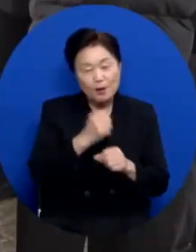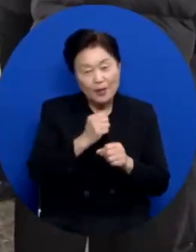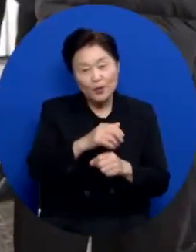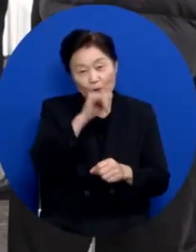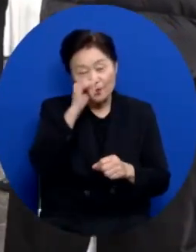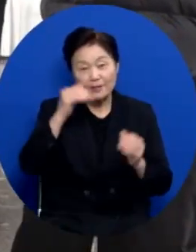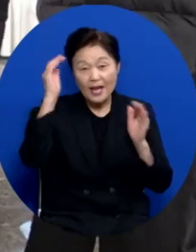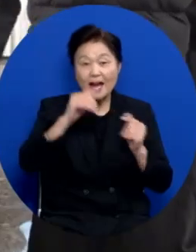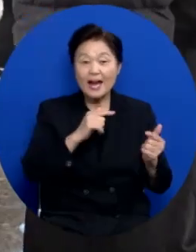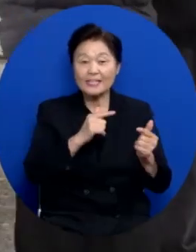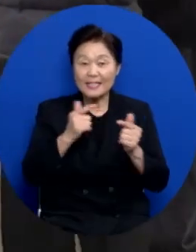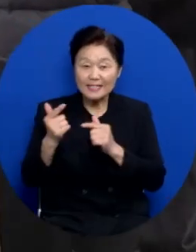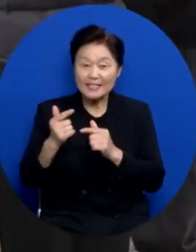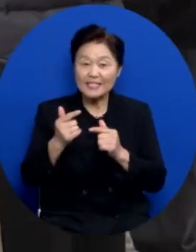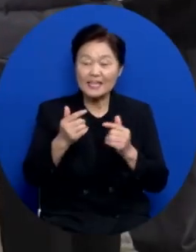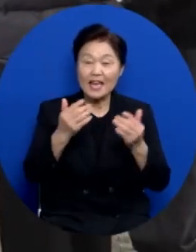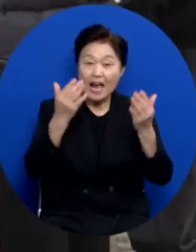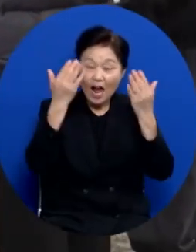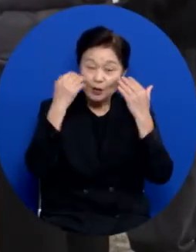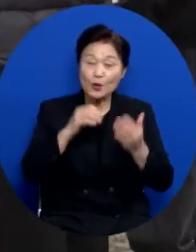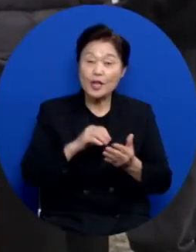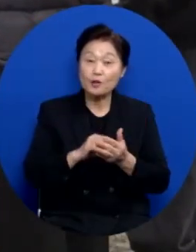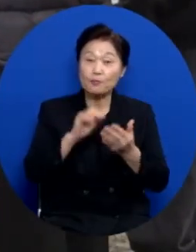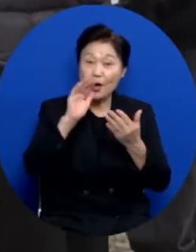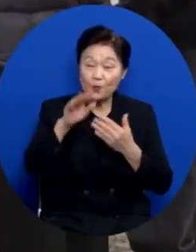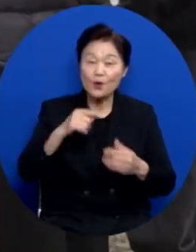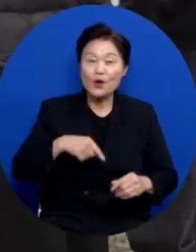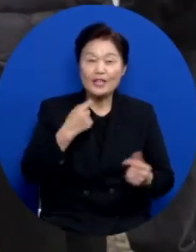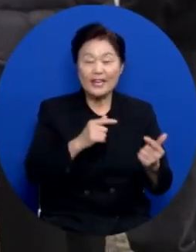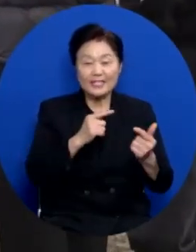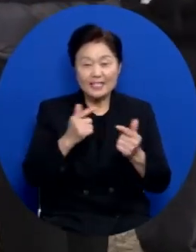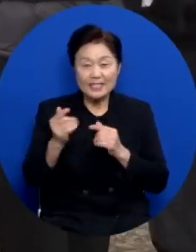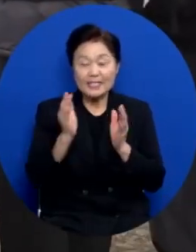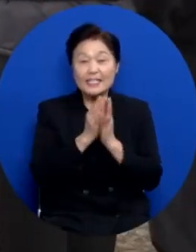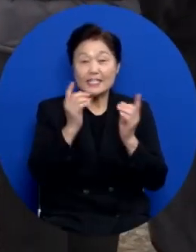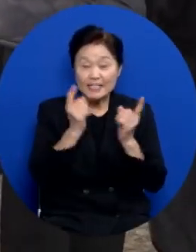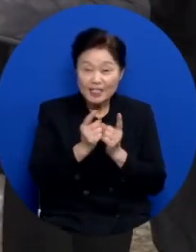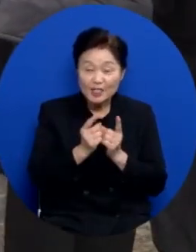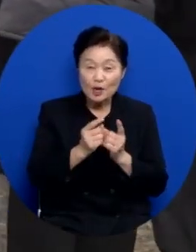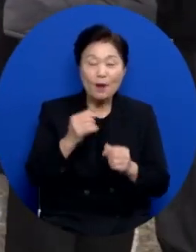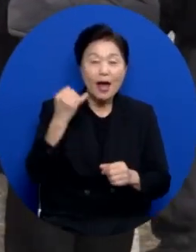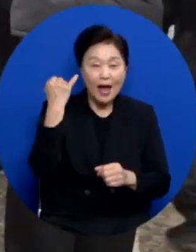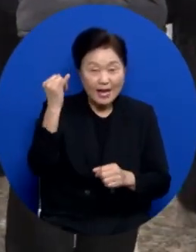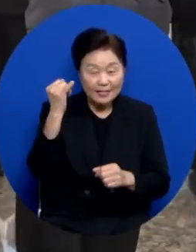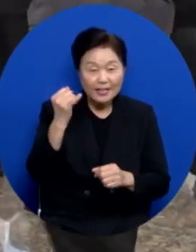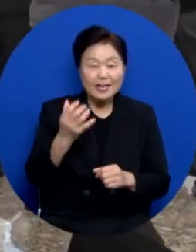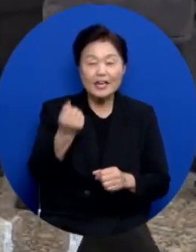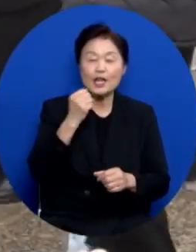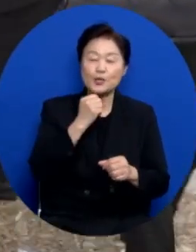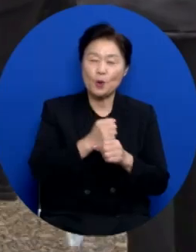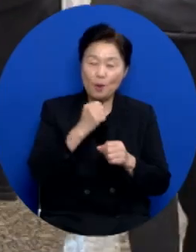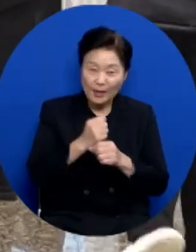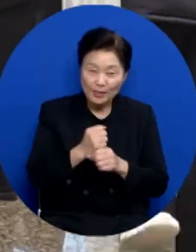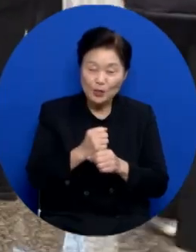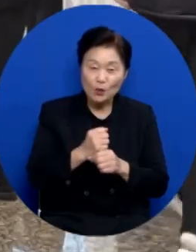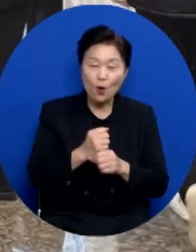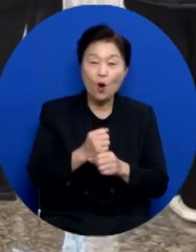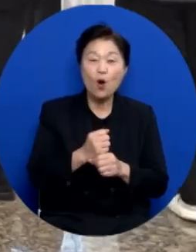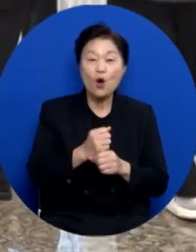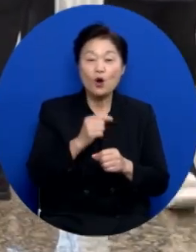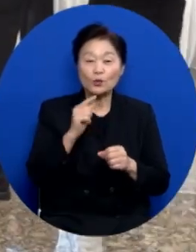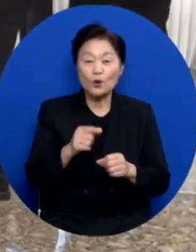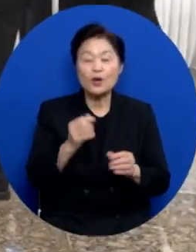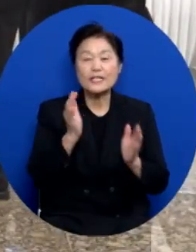학생들이 본교에 입학해가지고 본인들이 메뉴를 개발하고 메뉴를 구성해서 본인들이